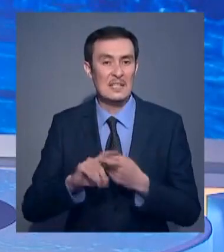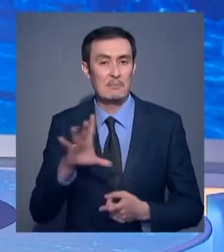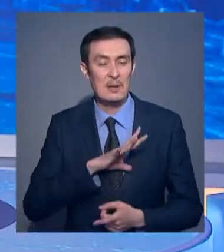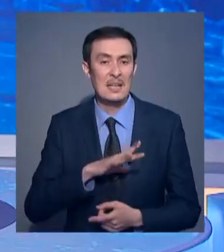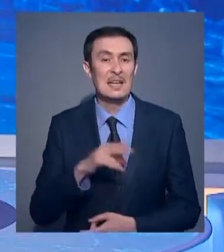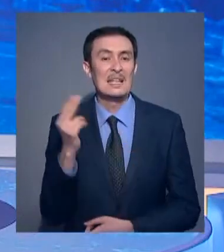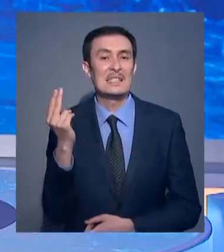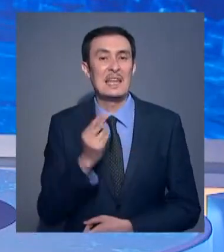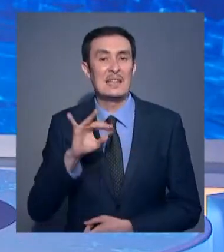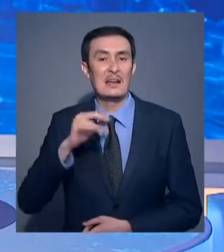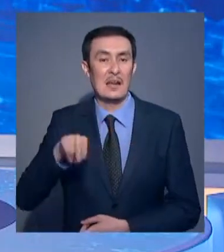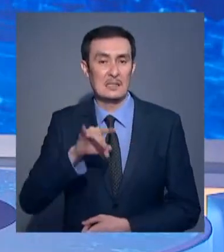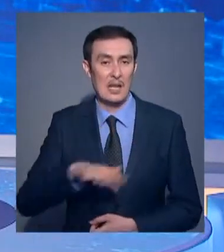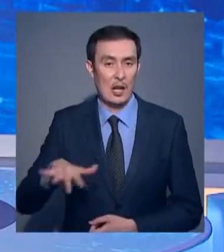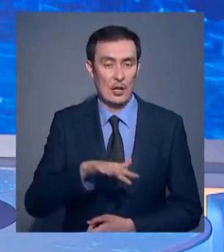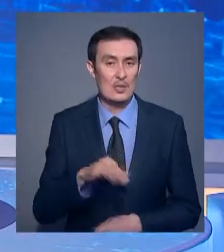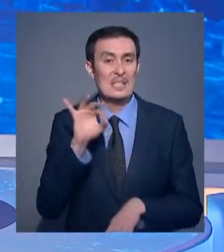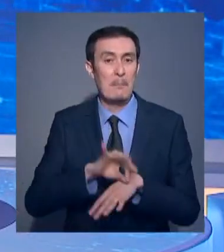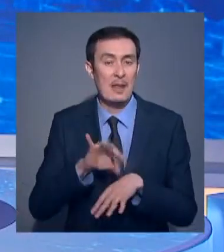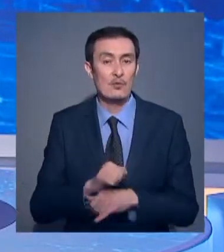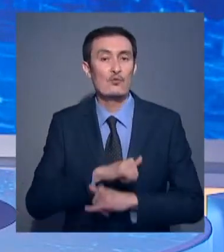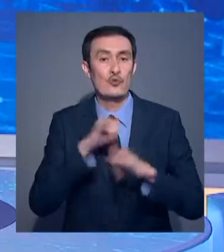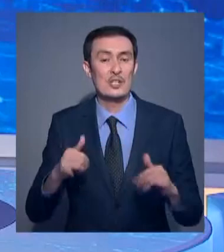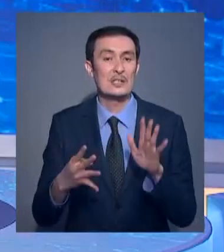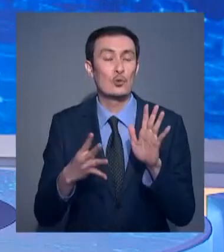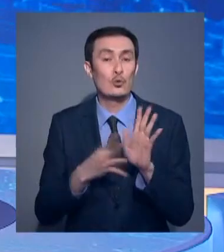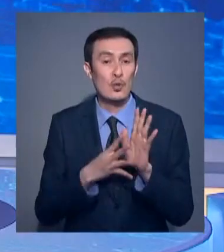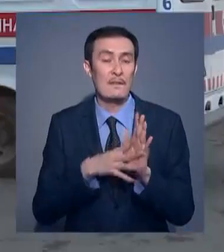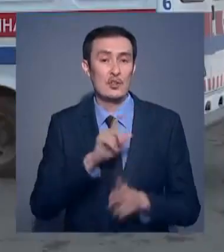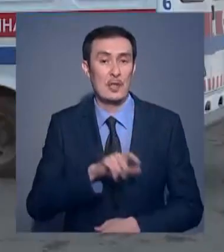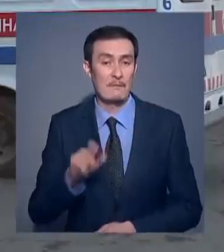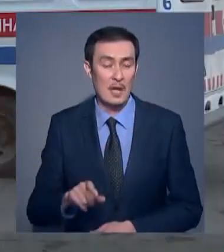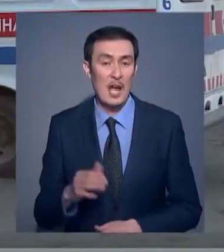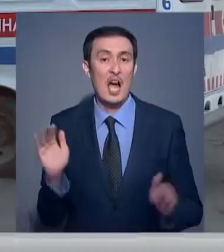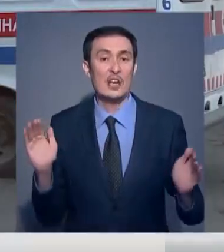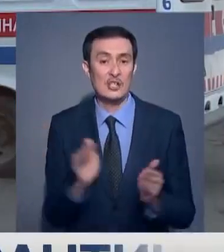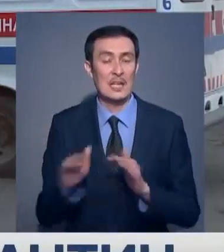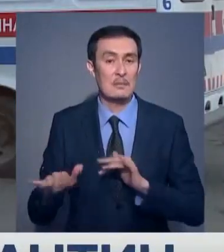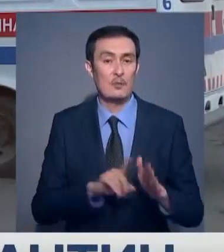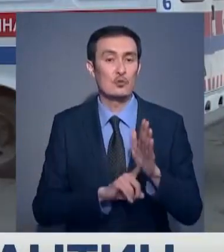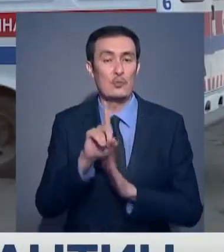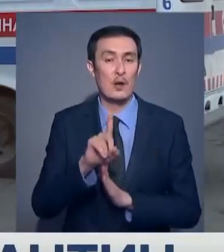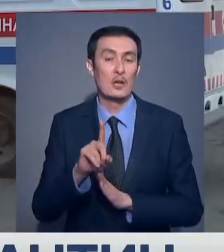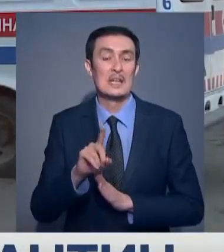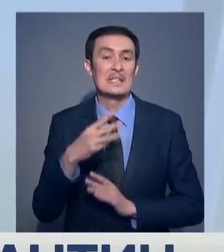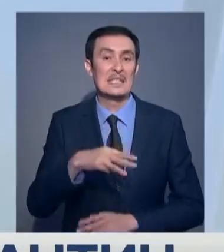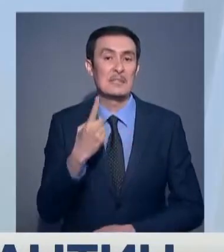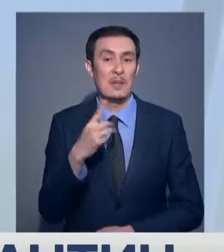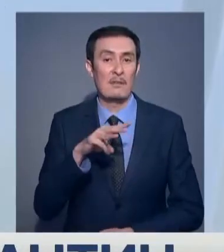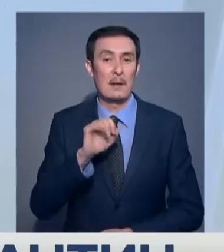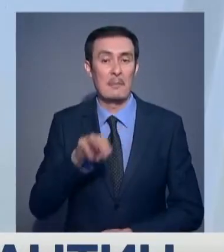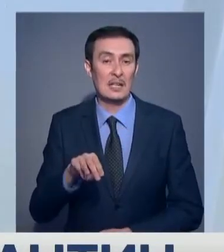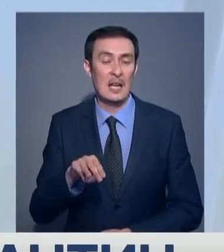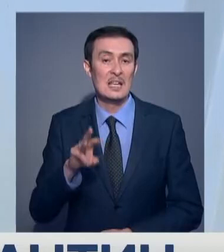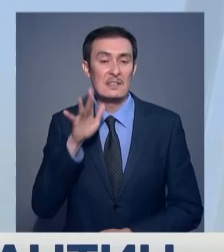стал Целиноградский район. Количество заболевших здесь увеличилось до 9 человек. Ограничительные меры вступают в силу